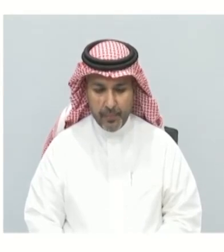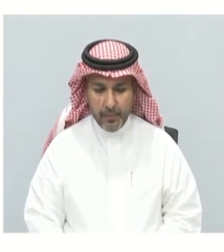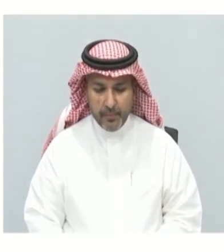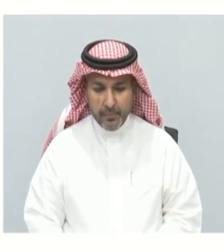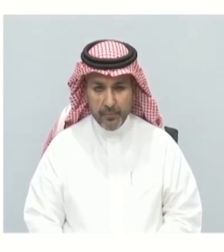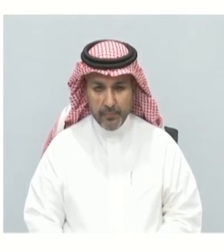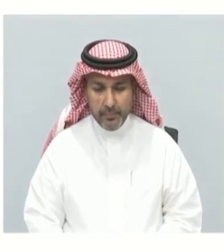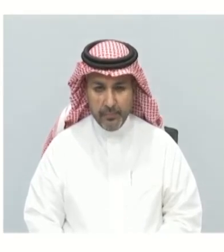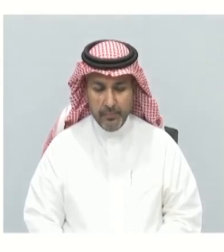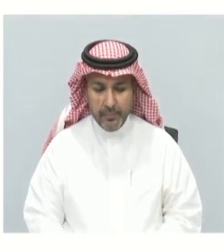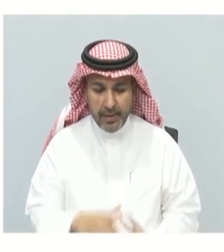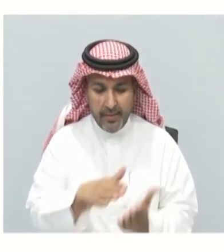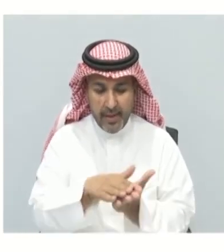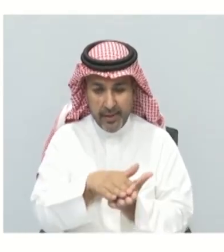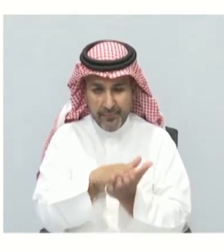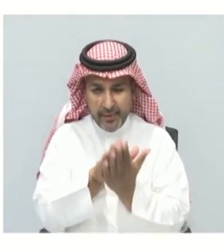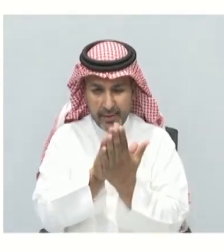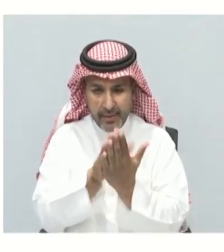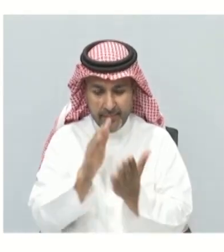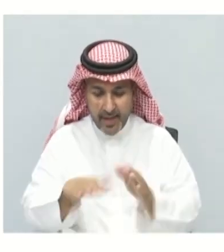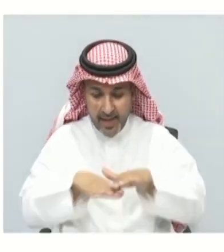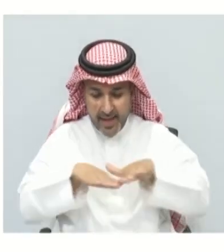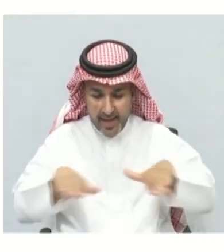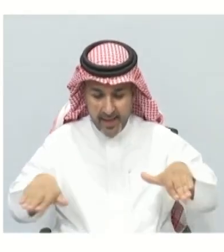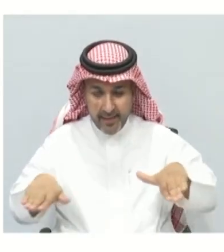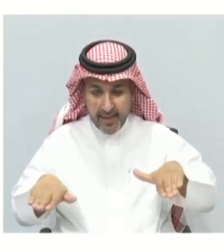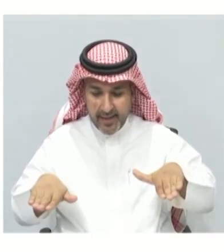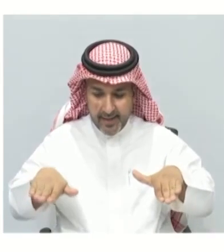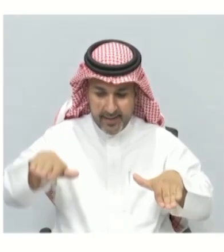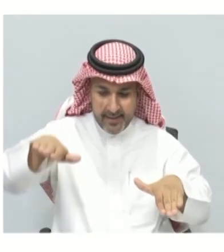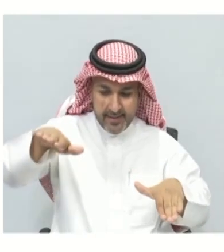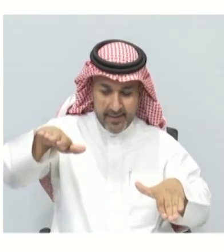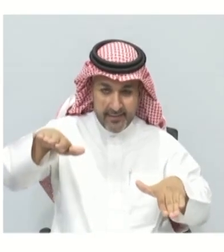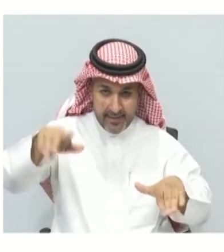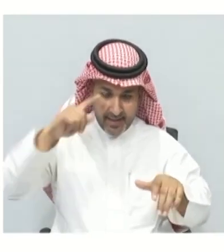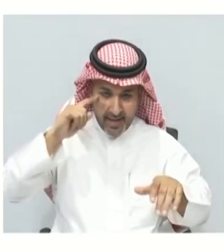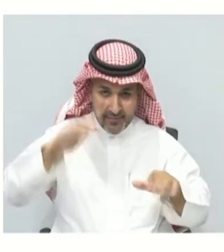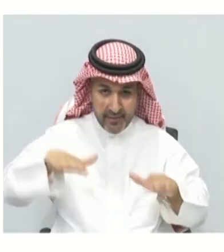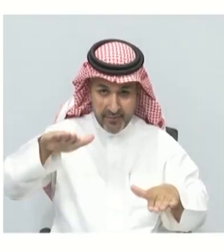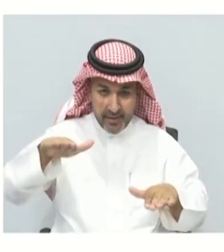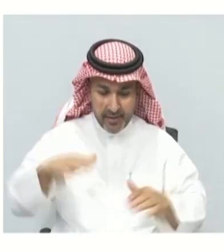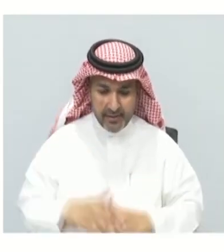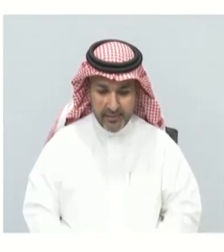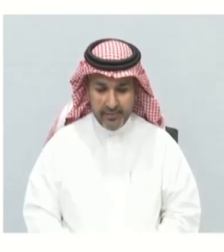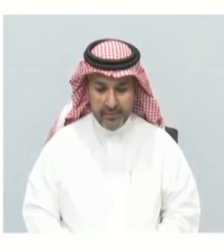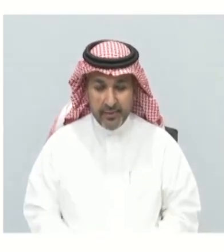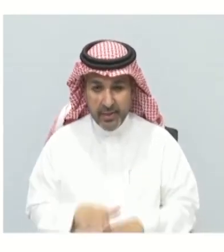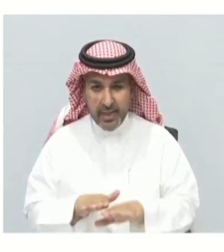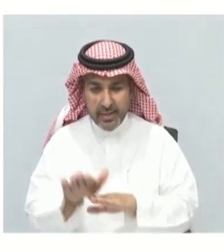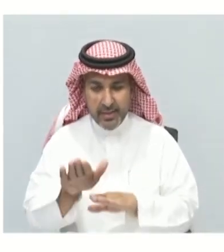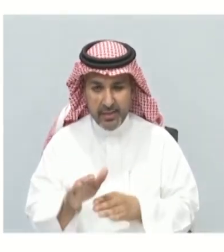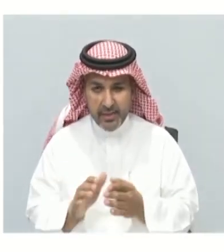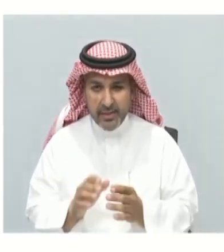مستوى السطح الموجود لدي بلوح هذا اللوح لوح او اي رف موجود عندك في البيت هات الورق الاي 4 اللي